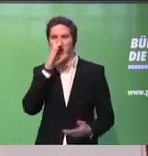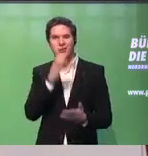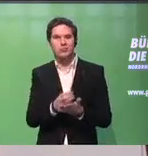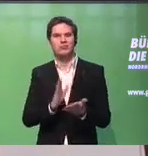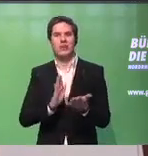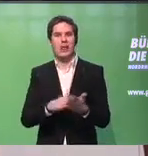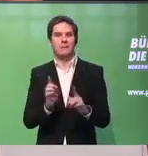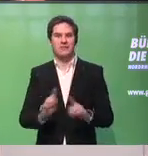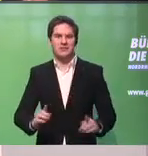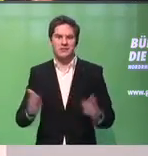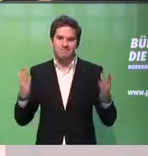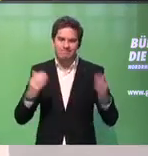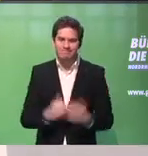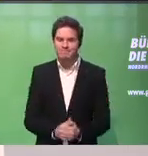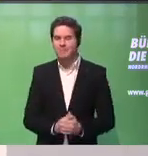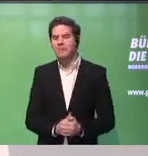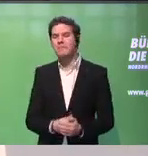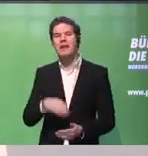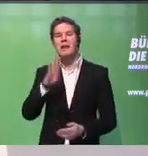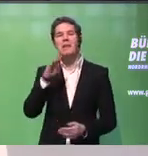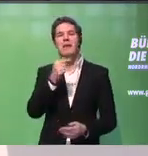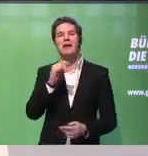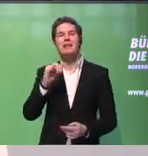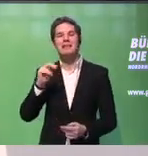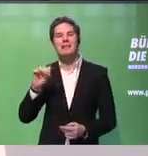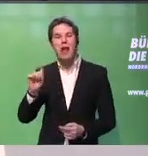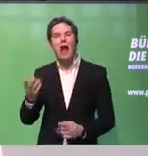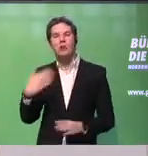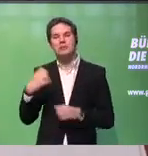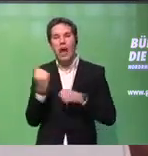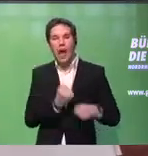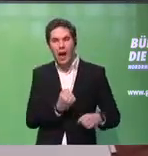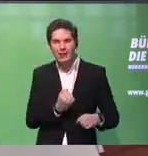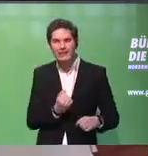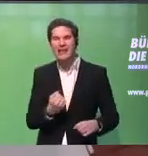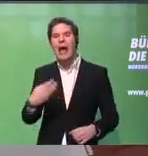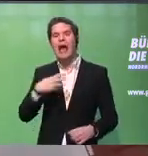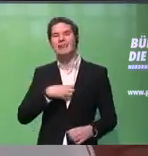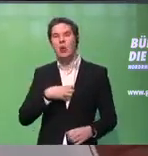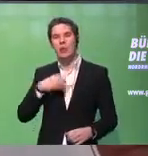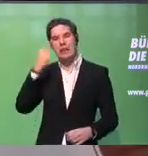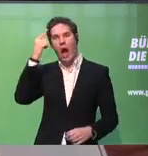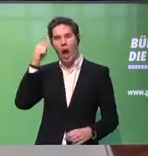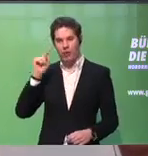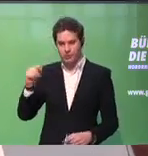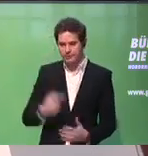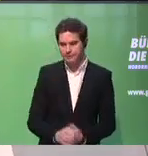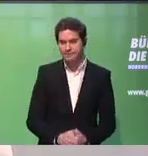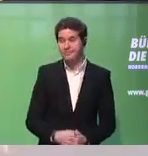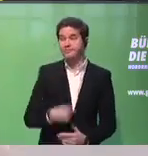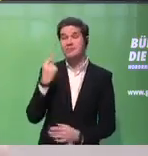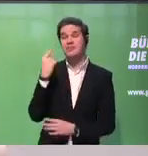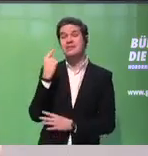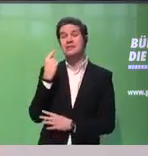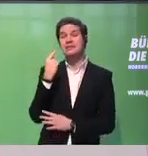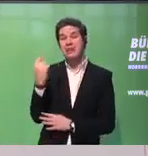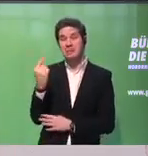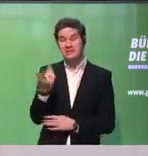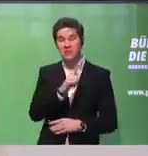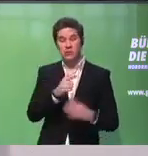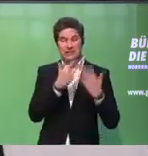hat. Bettina aus Aachen, Herzogenrath. Um es genauer zu sagen, du warst von 2007